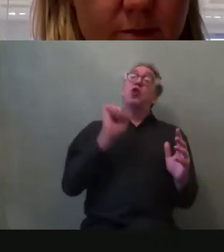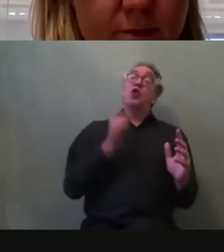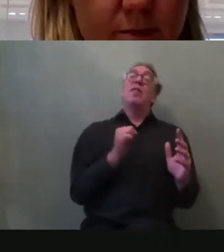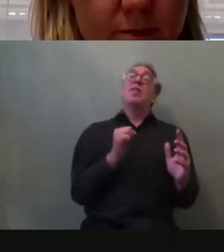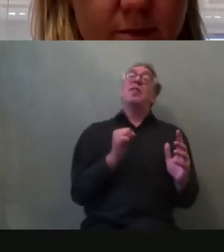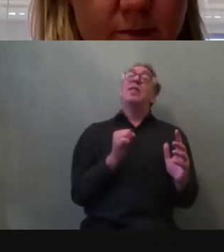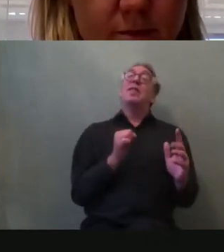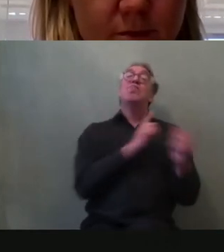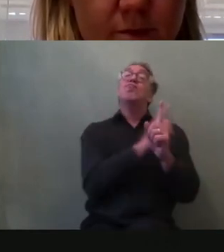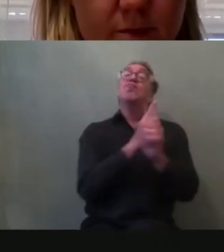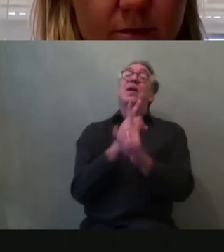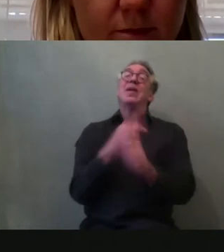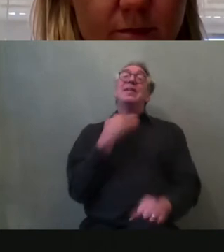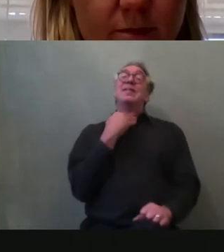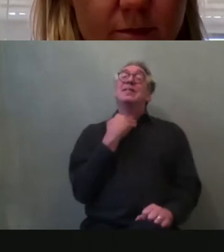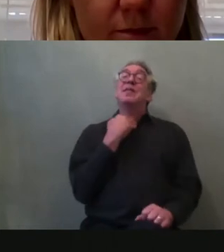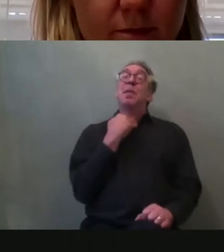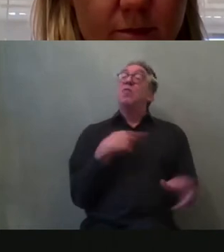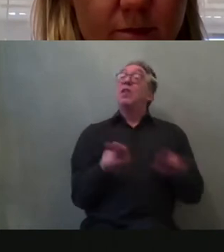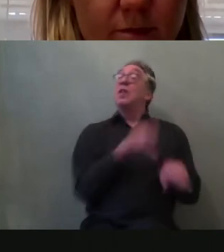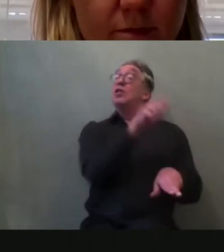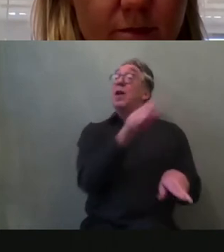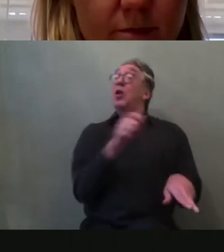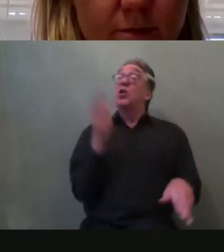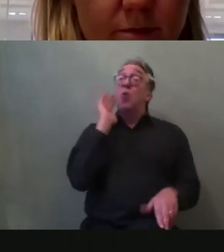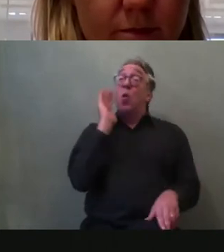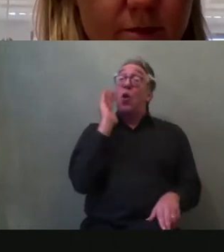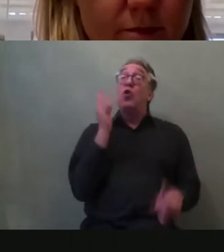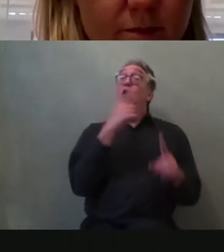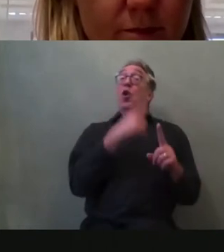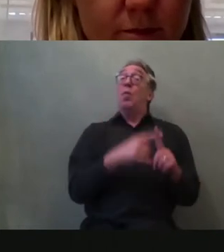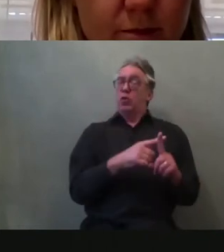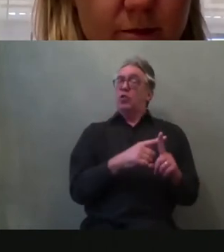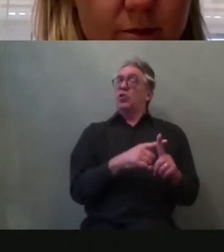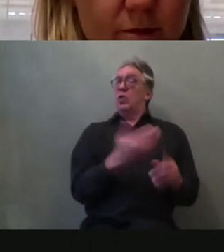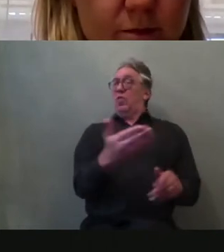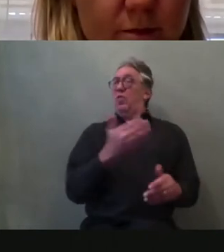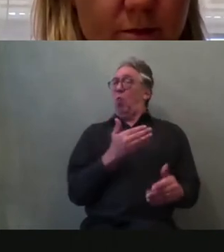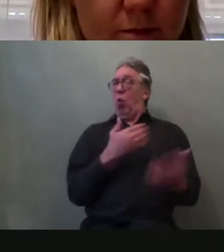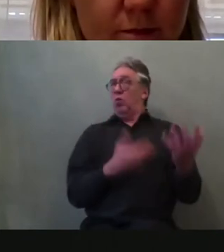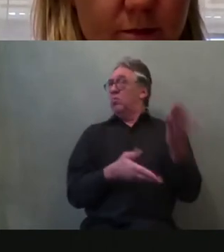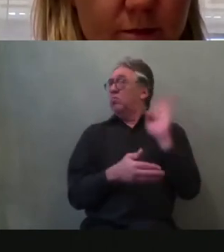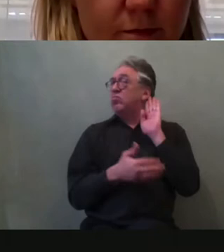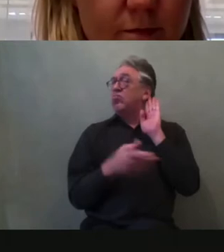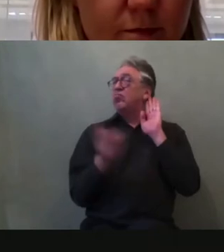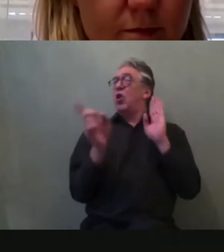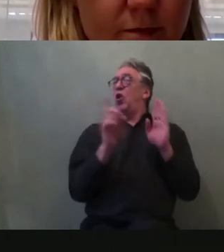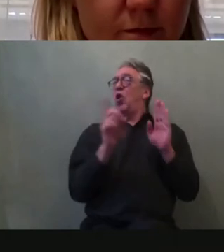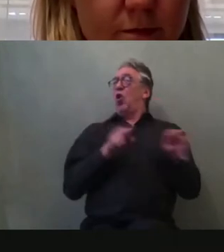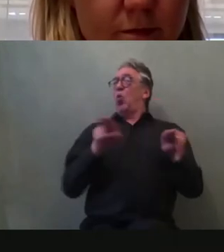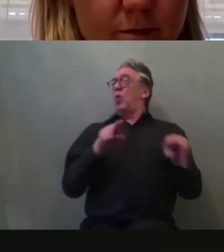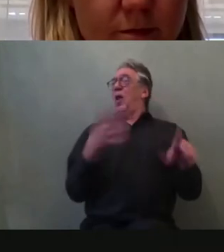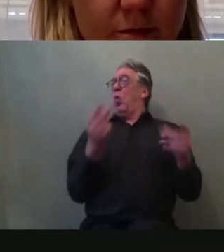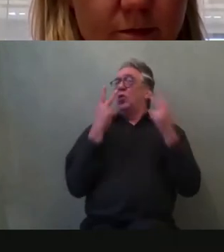spelers en de attributen waar in de voorstelling gebruik van gemaakt wordt gezien kunnen worden.